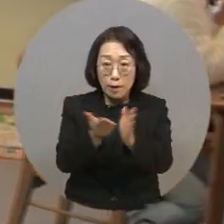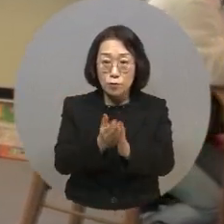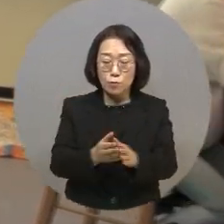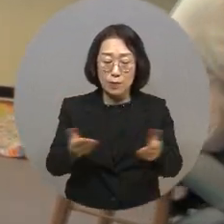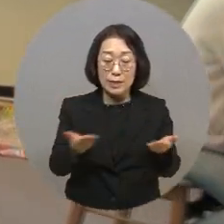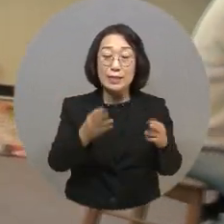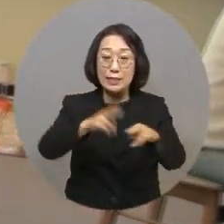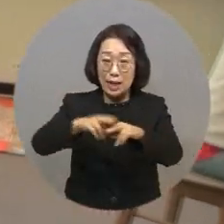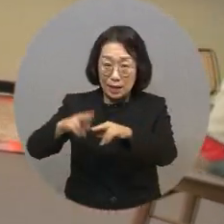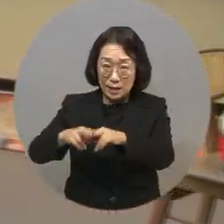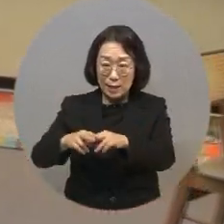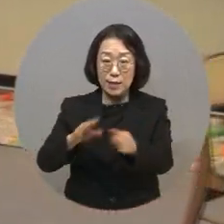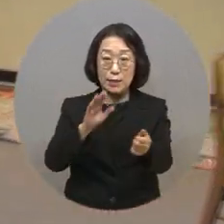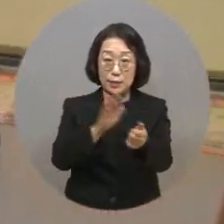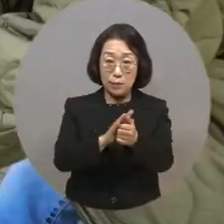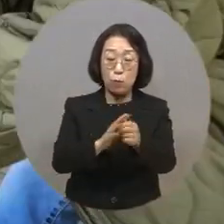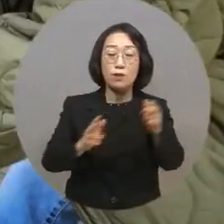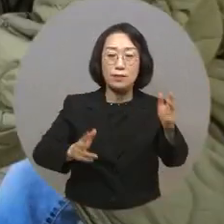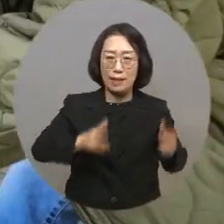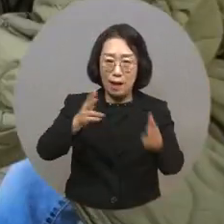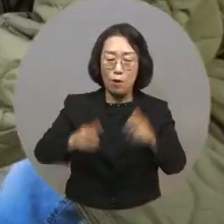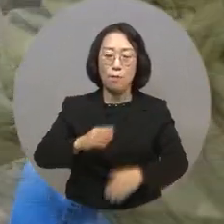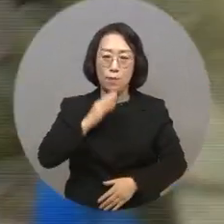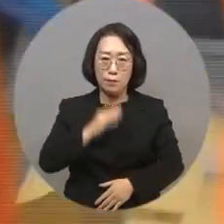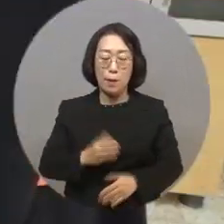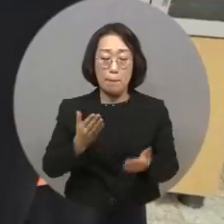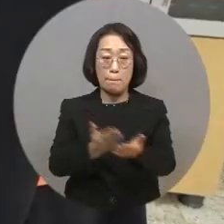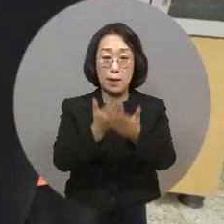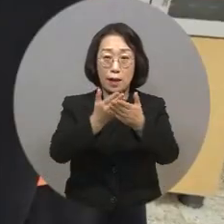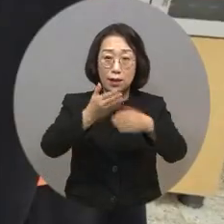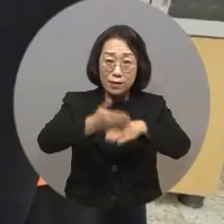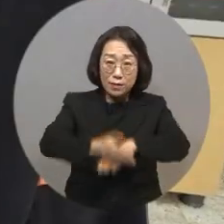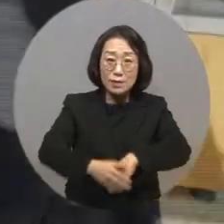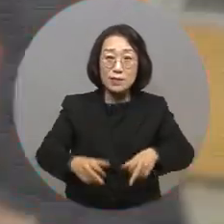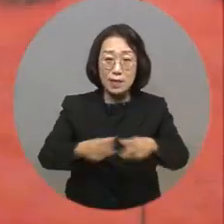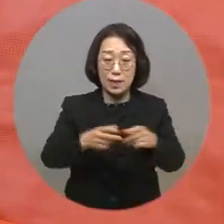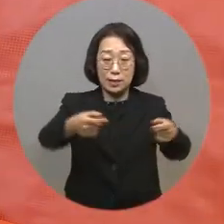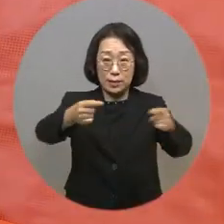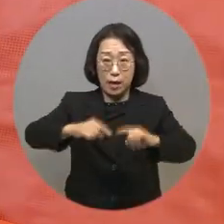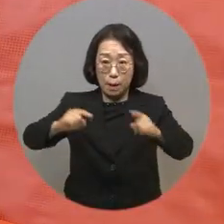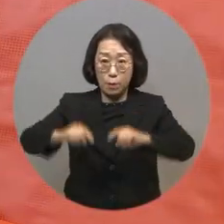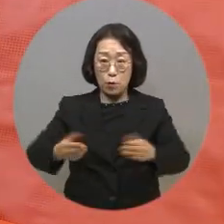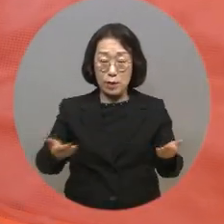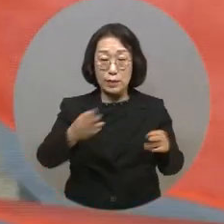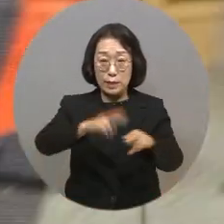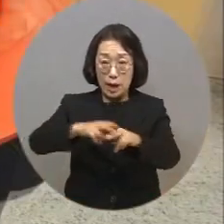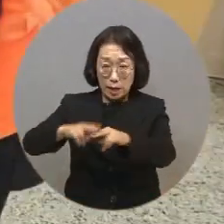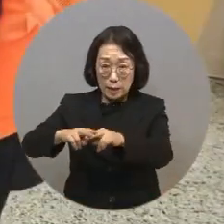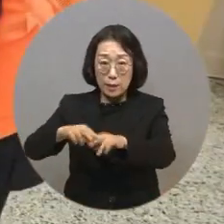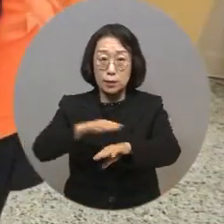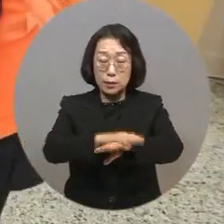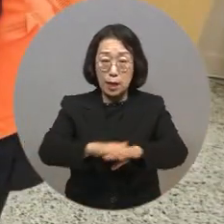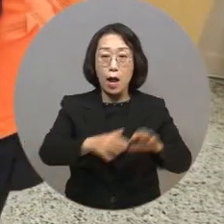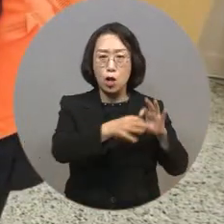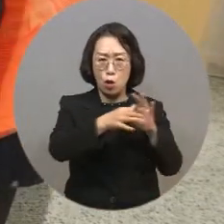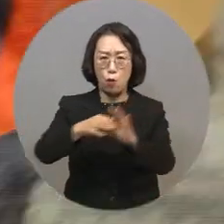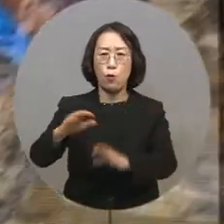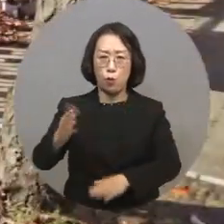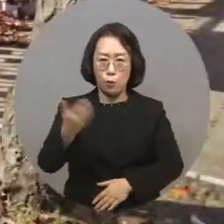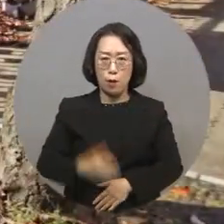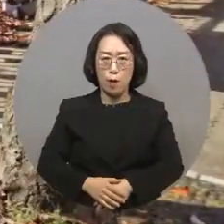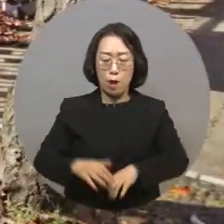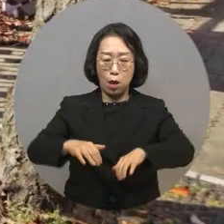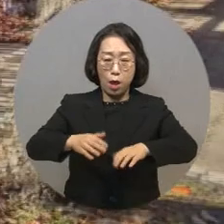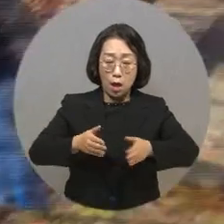일자리 사업으로 지원받아 진행한 활동입니다. 발달장애인의 참여가 일자리로 연계됩니다. 참여자들은